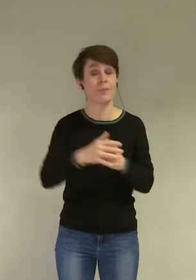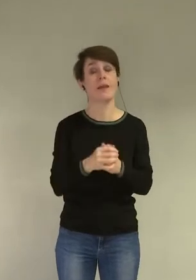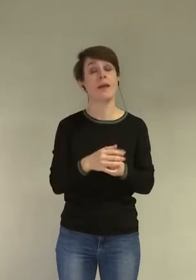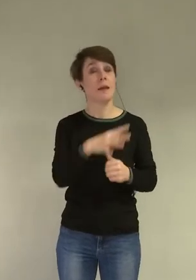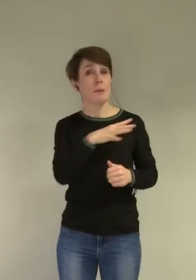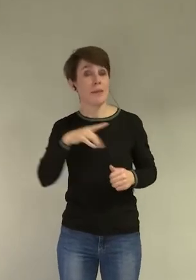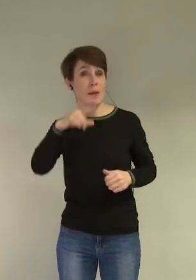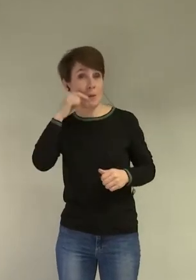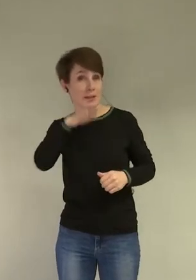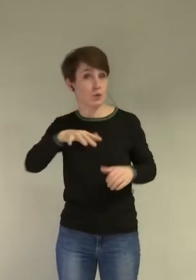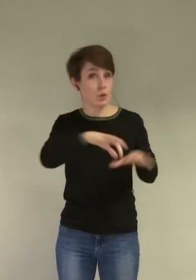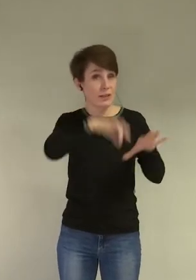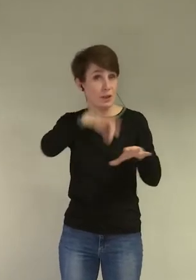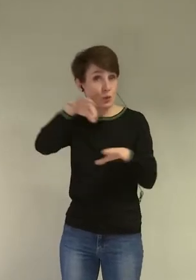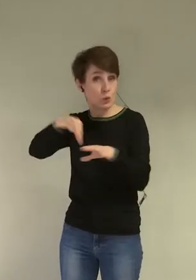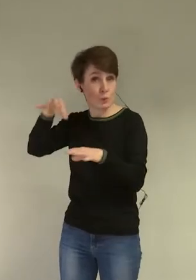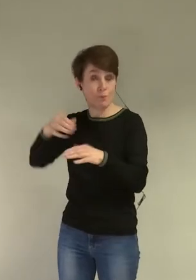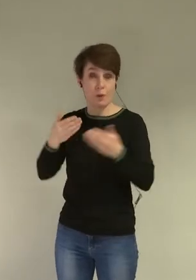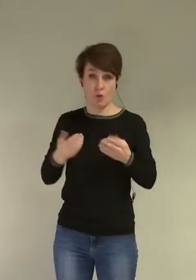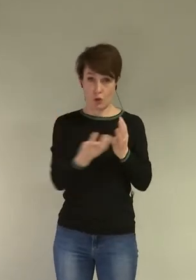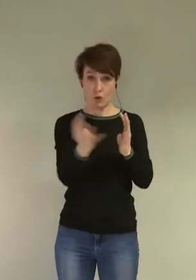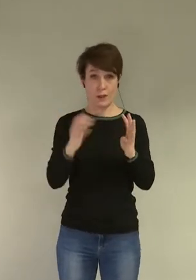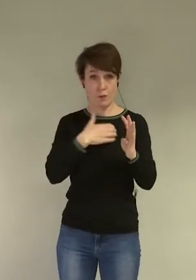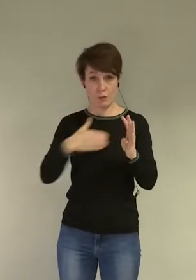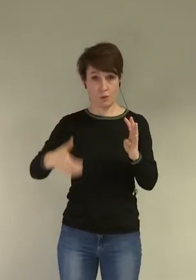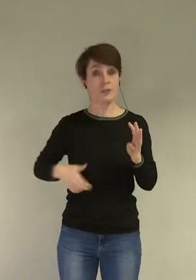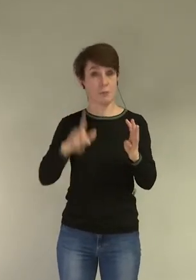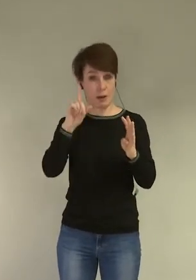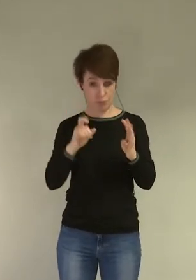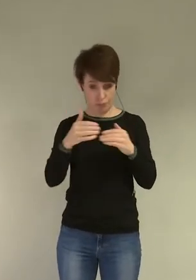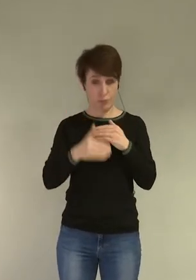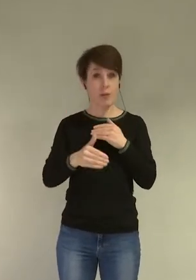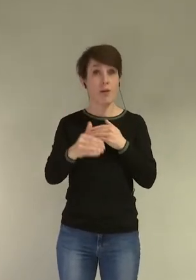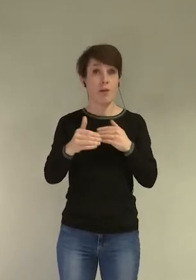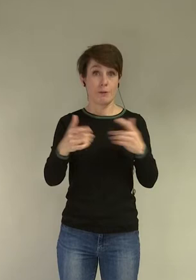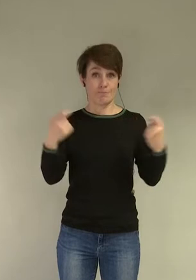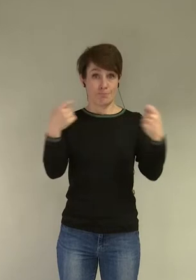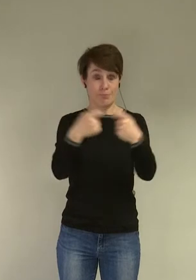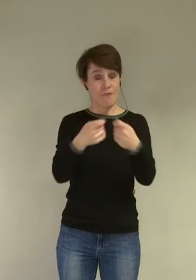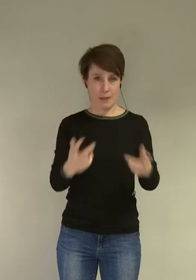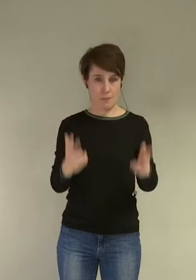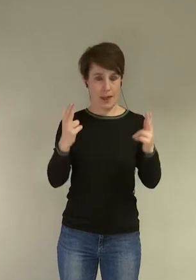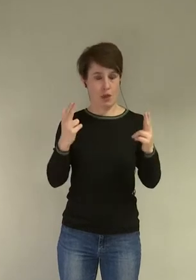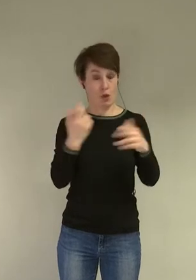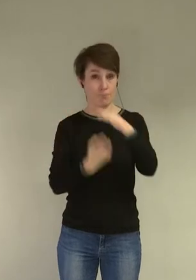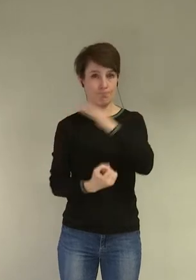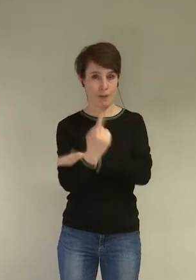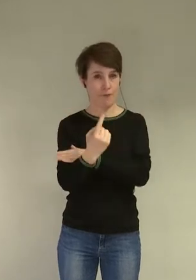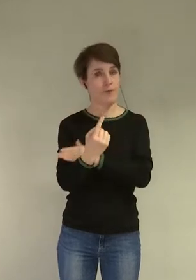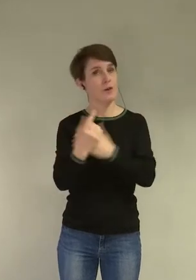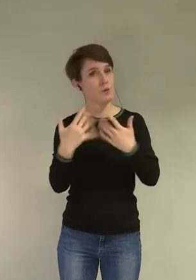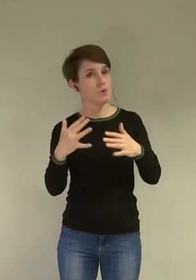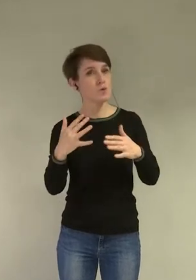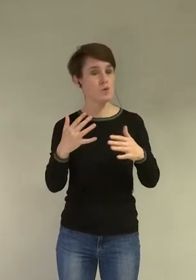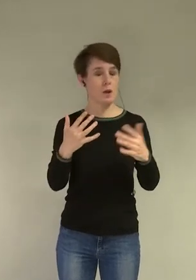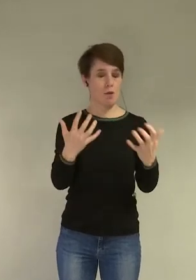le conseil municipal qui démarre aujourd'hui s'ouvre dans une période qui est singulière qui est forte pour